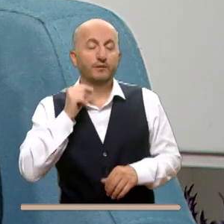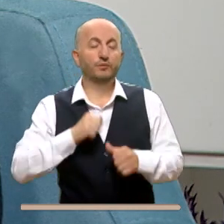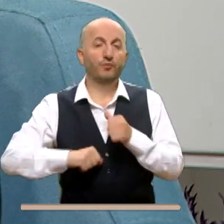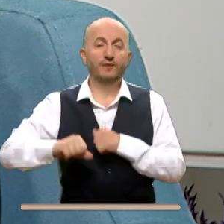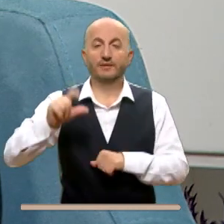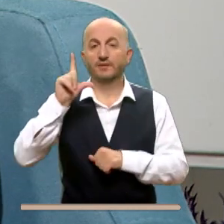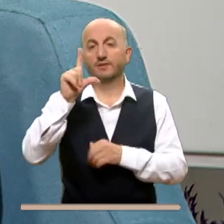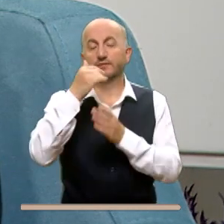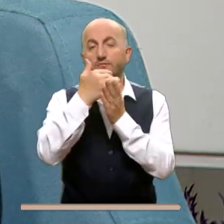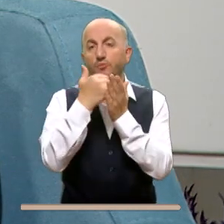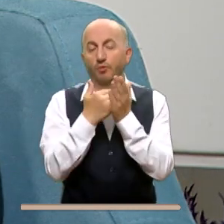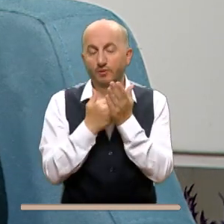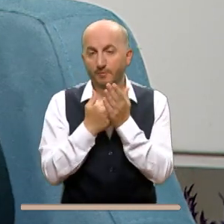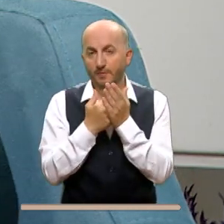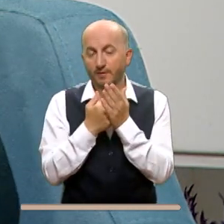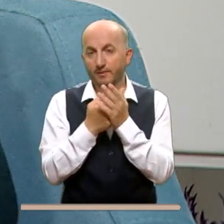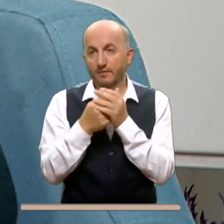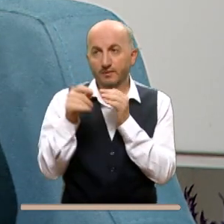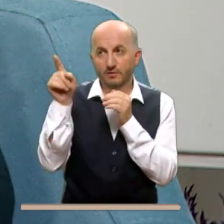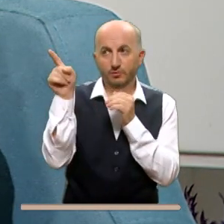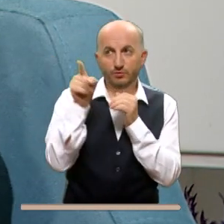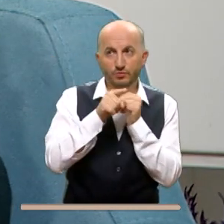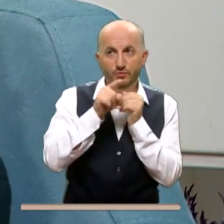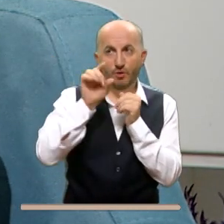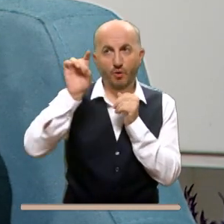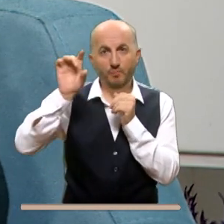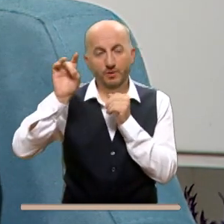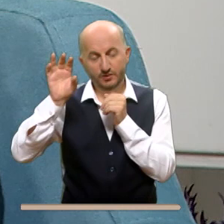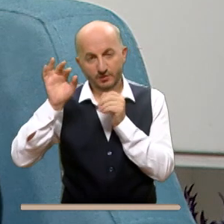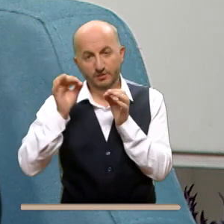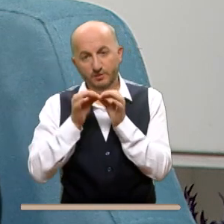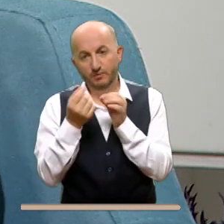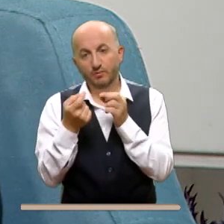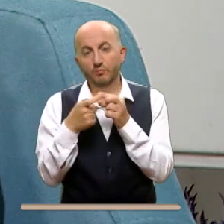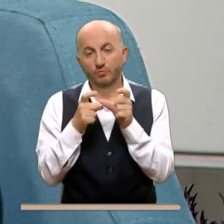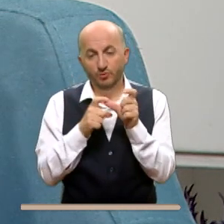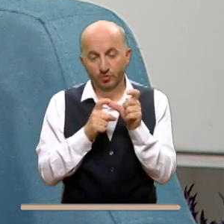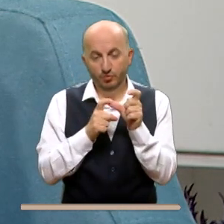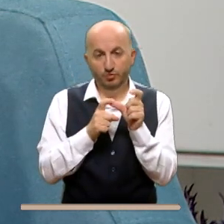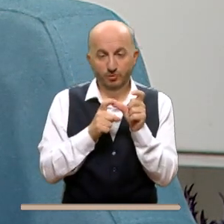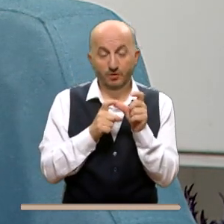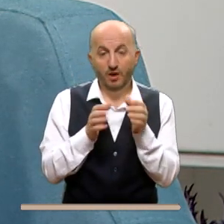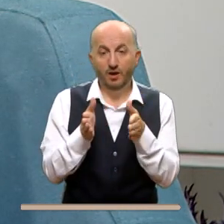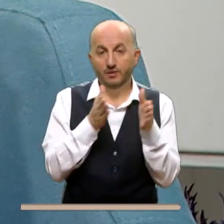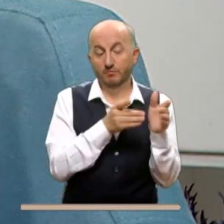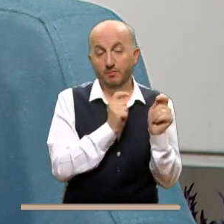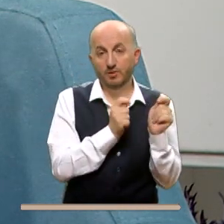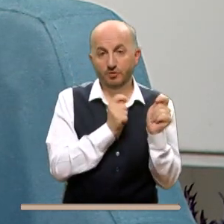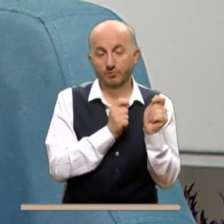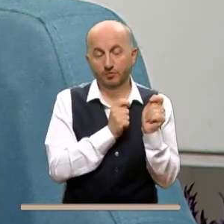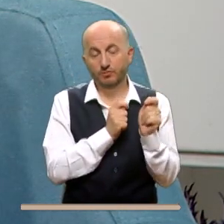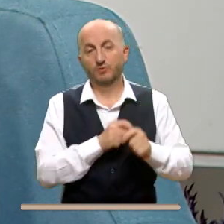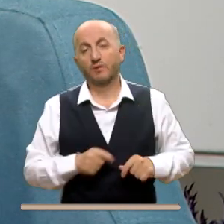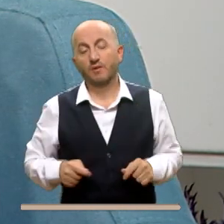programlarına efendim %15'lik bir burslu kontenjan zaten ayırmak durumda vakıf üniversiteleri. Bu